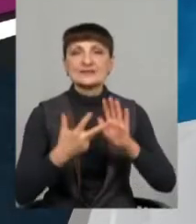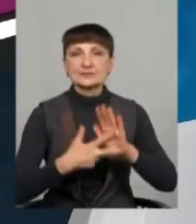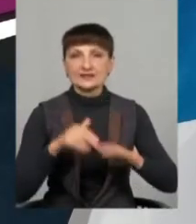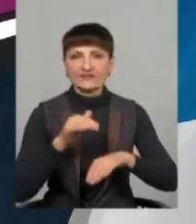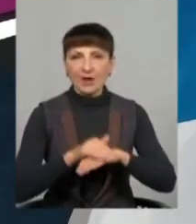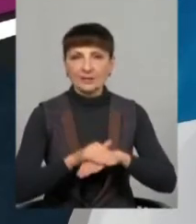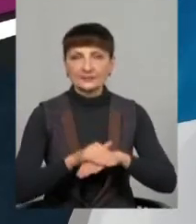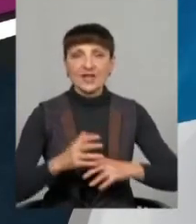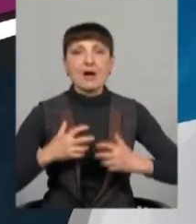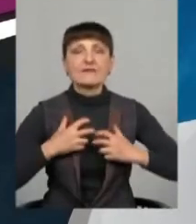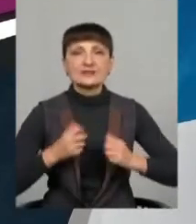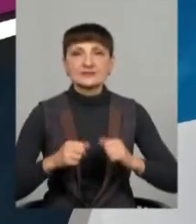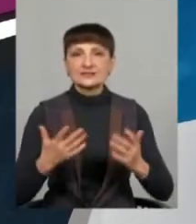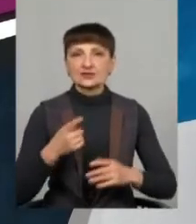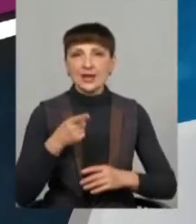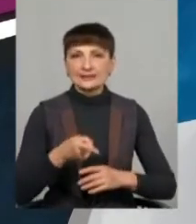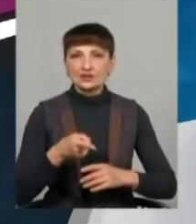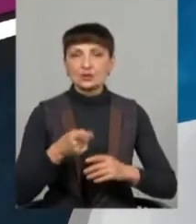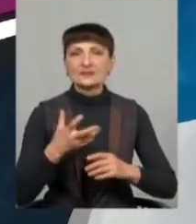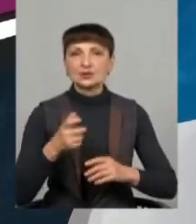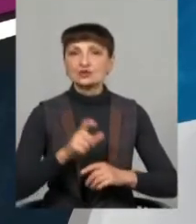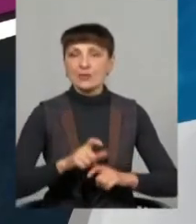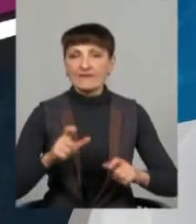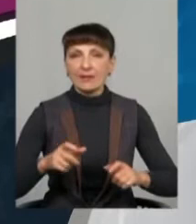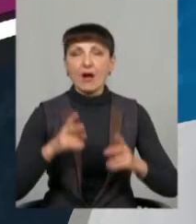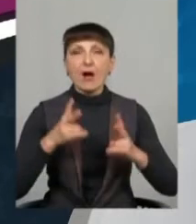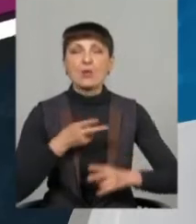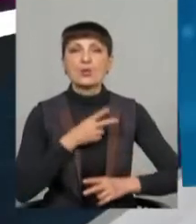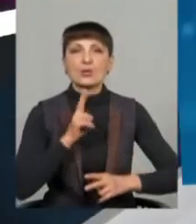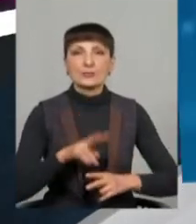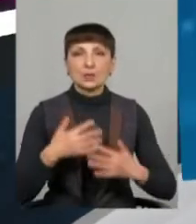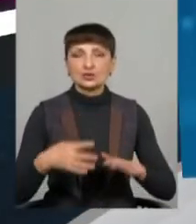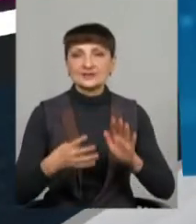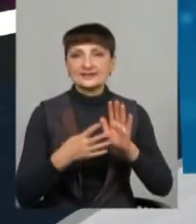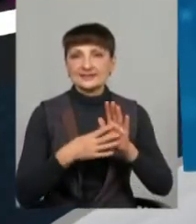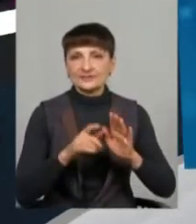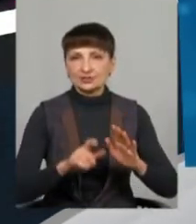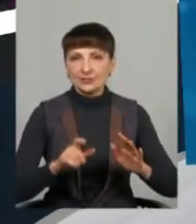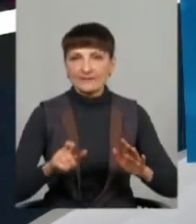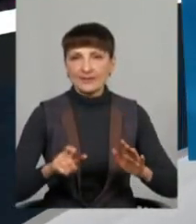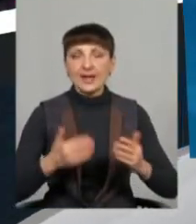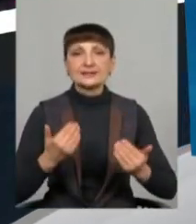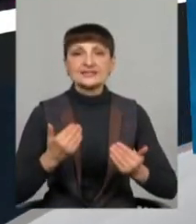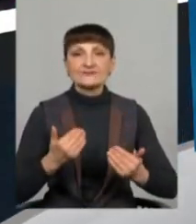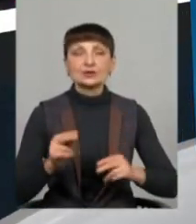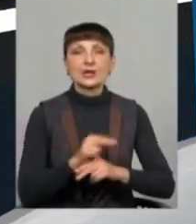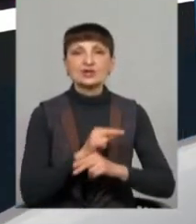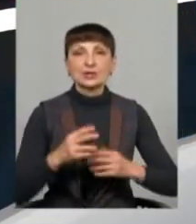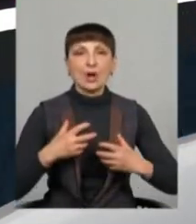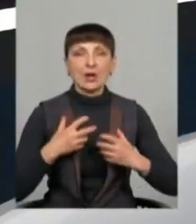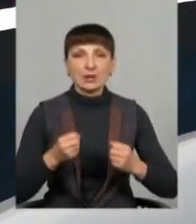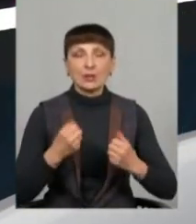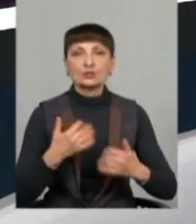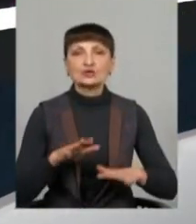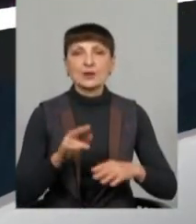фактов. Выздоровели свыше 1500 человек. Жертвами пандемии стали 9 инфицированных. На сегодня лечение от